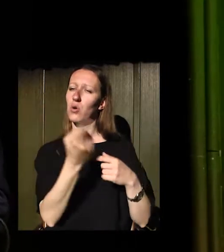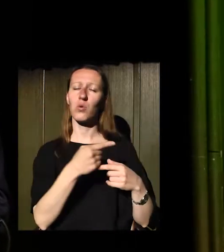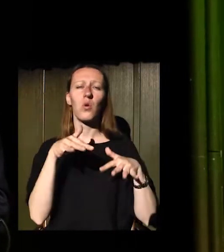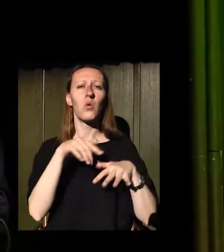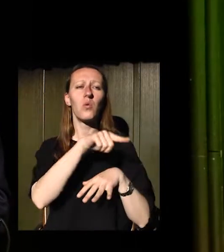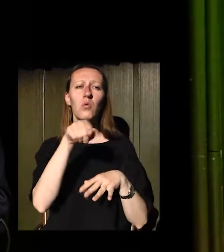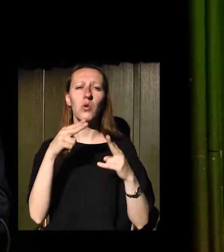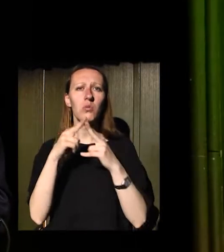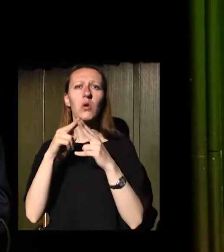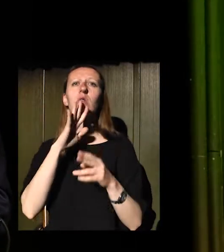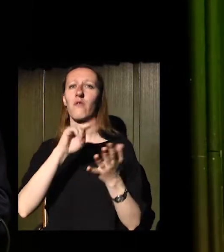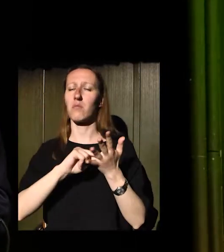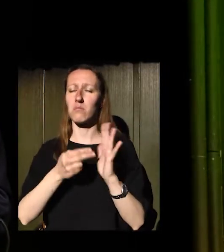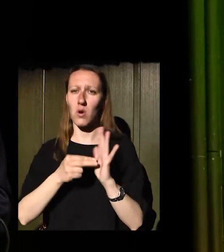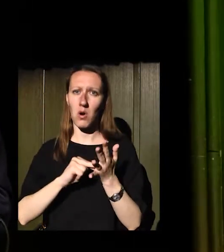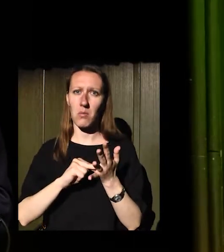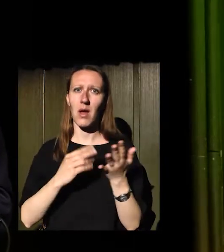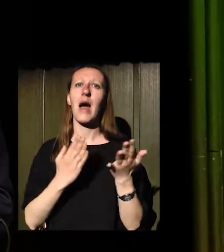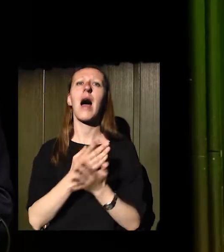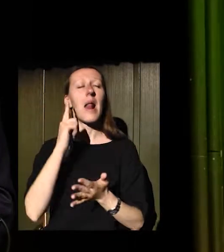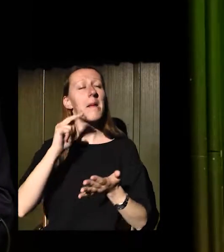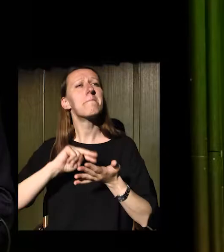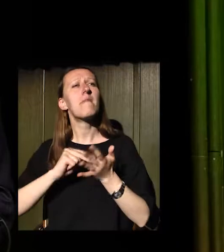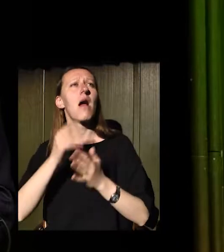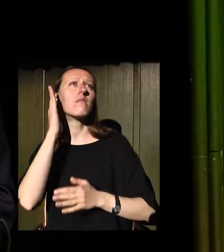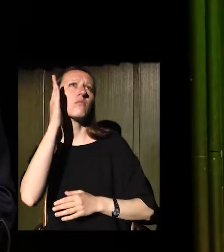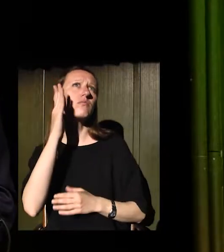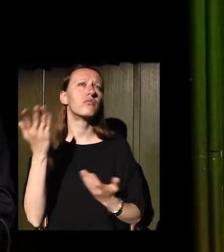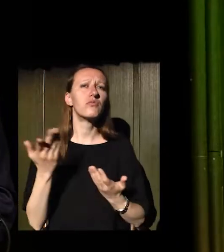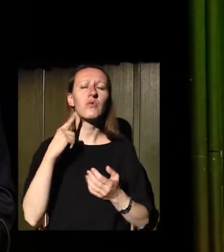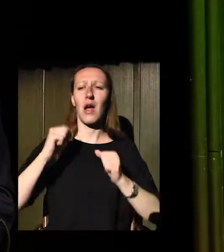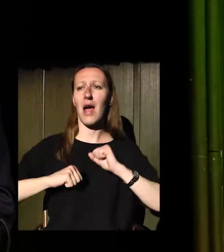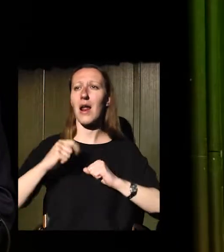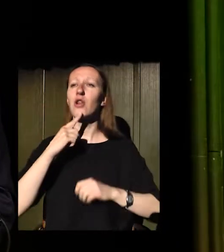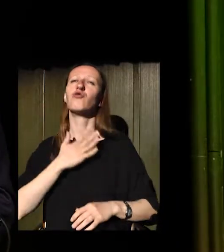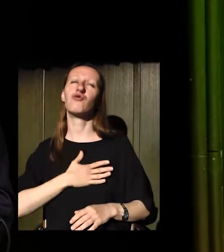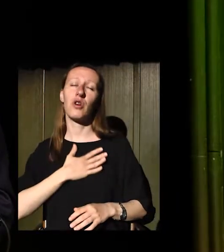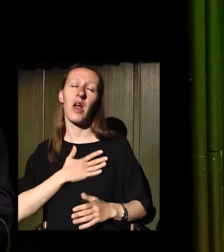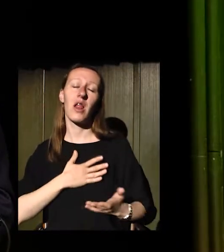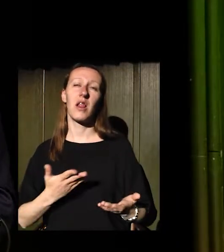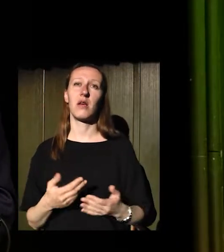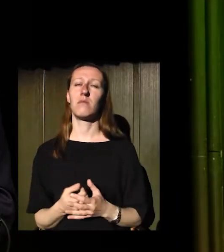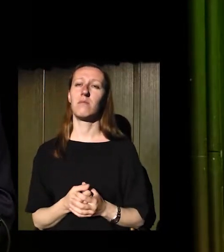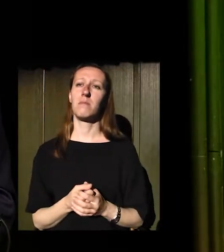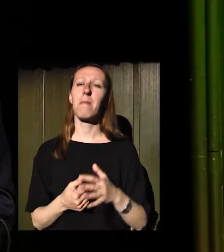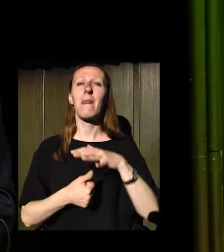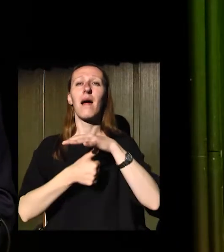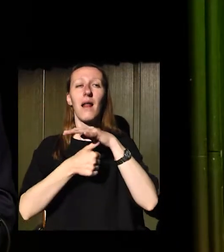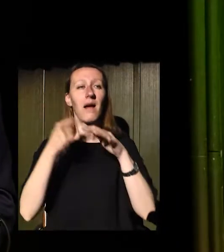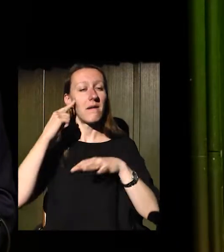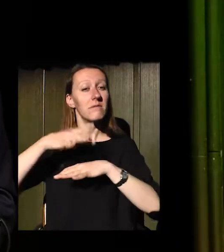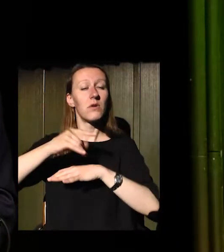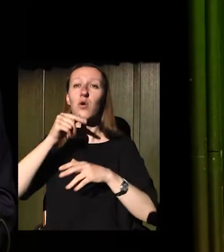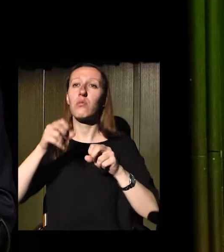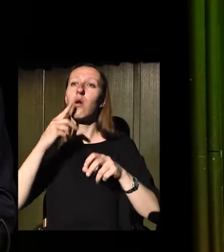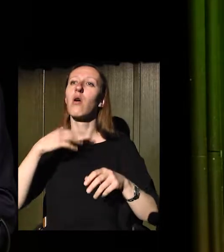ljudi, pa i njihove probleme, ali i planove, ideje, karaktere i želje. Glavna misao o